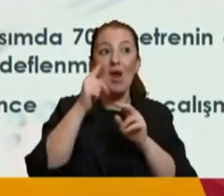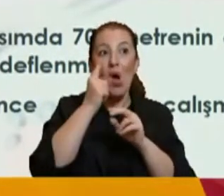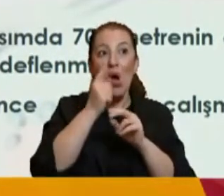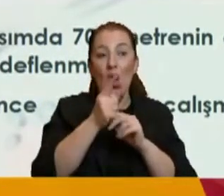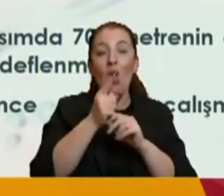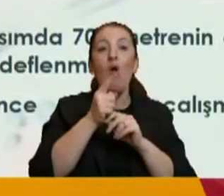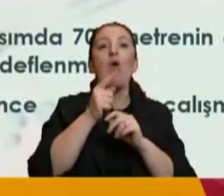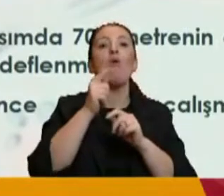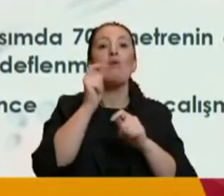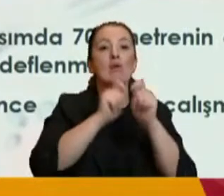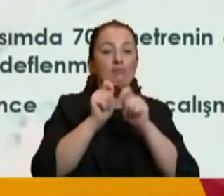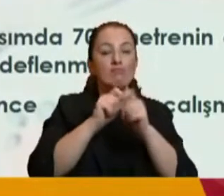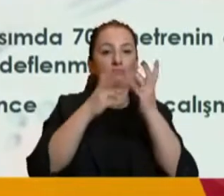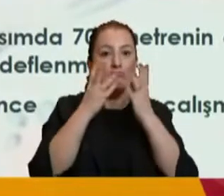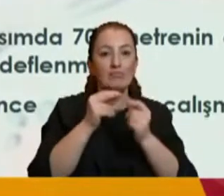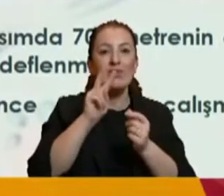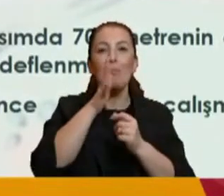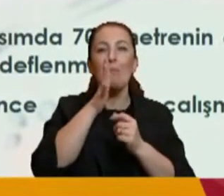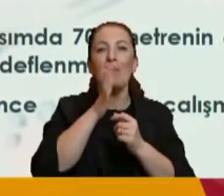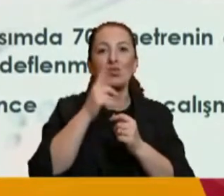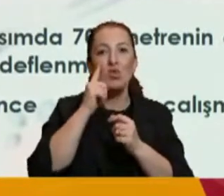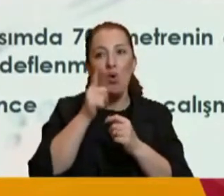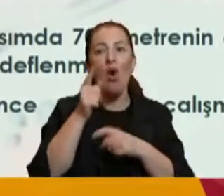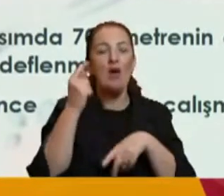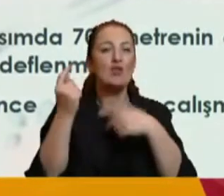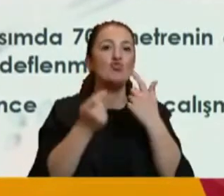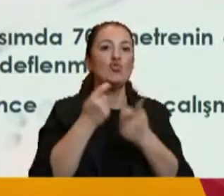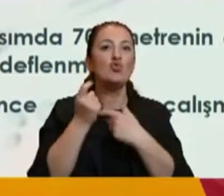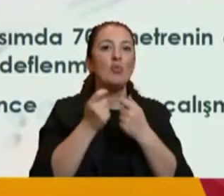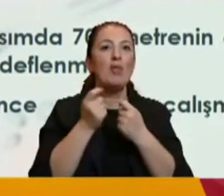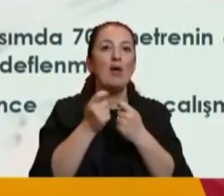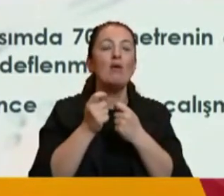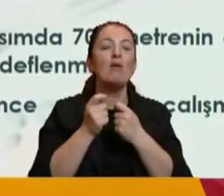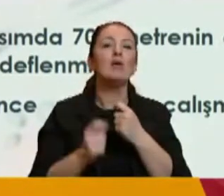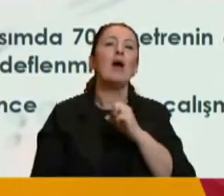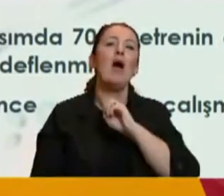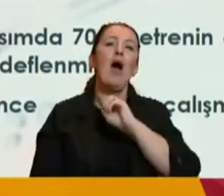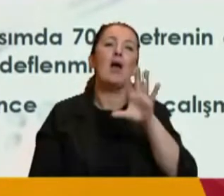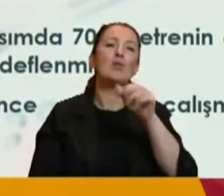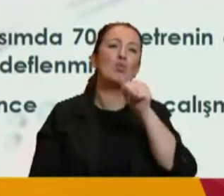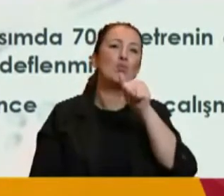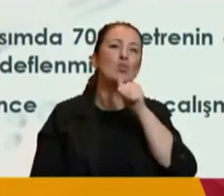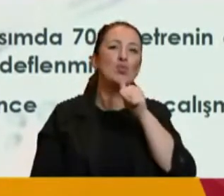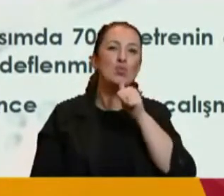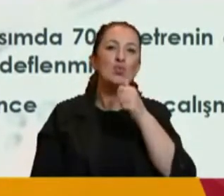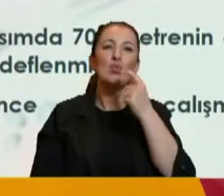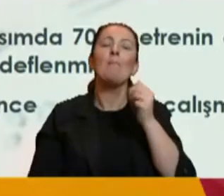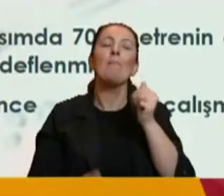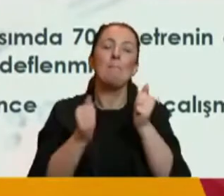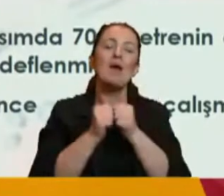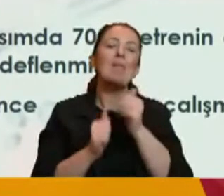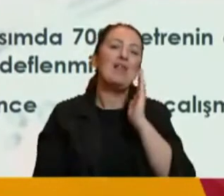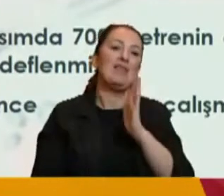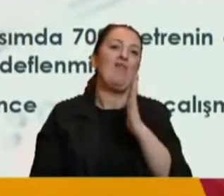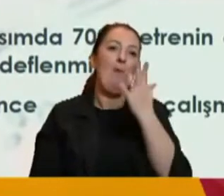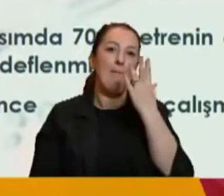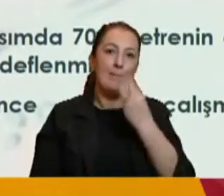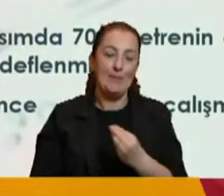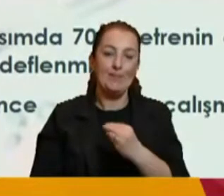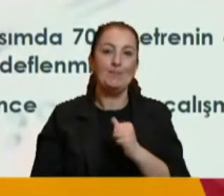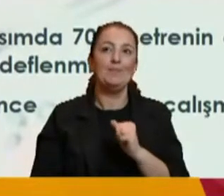2500 metrelik kısımda ıslak çalışmaları ise atık su kolektör ile birlikte devam etmektedir